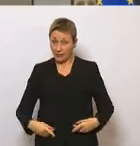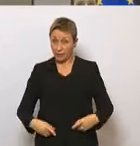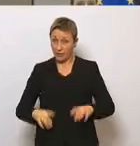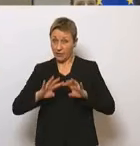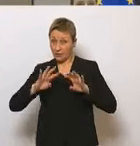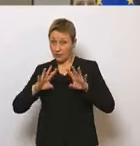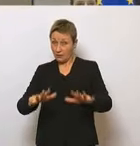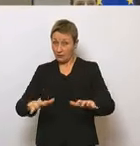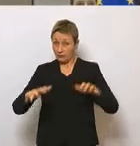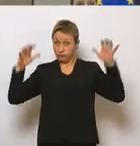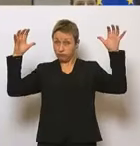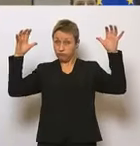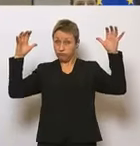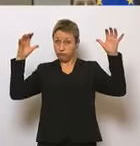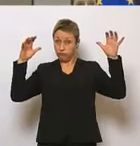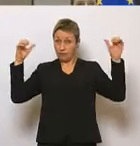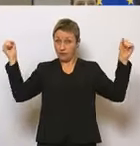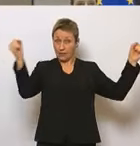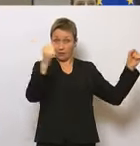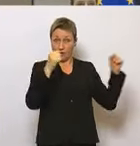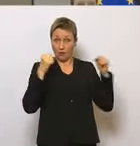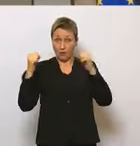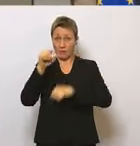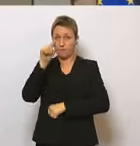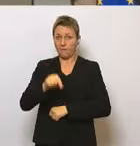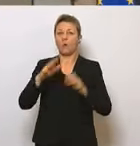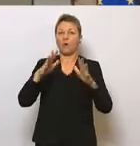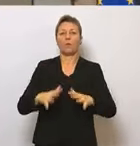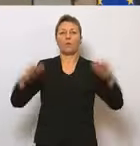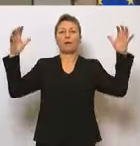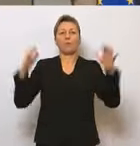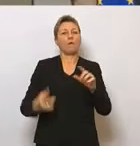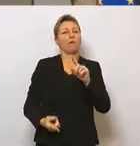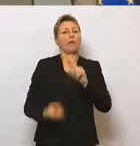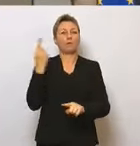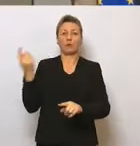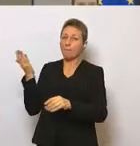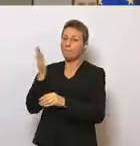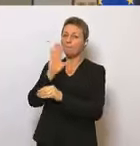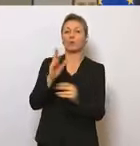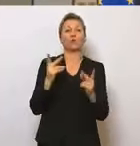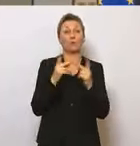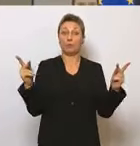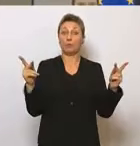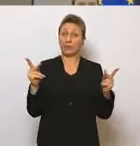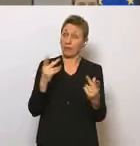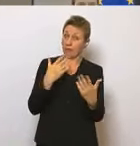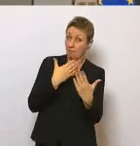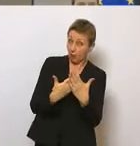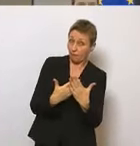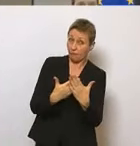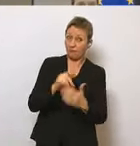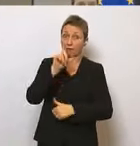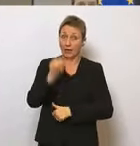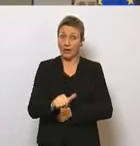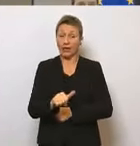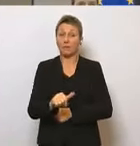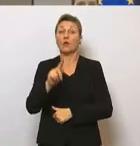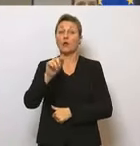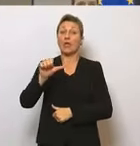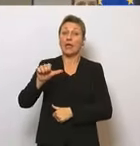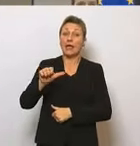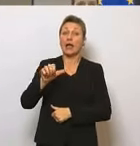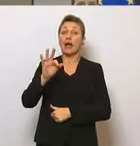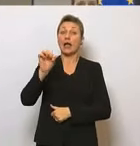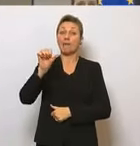Et donc, pour le Parlement, c'était très important de démontrer au public, mais de démontrer en même temps aussi aux GAFAM